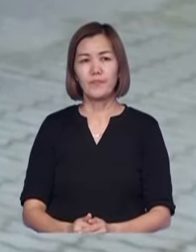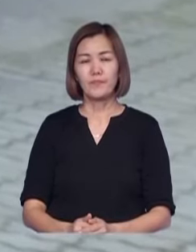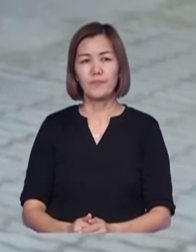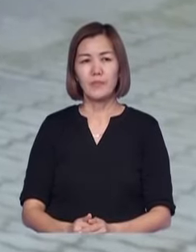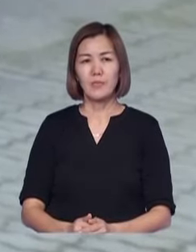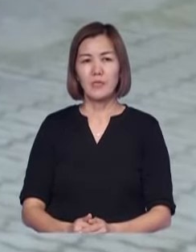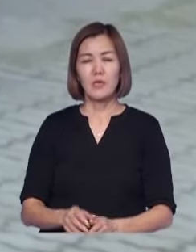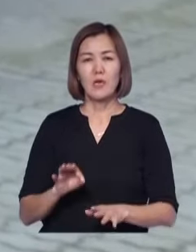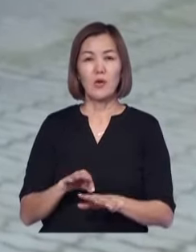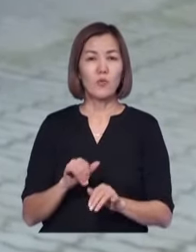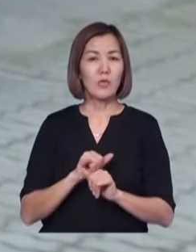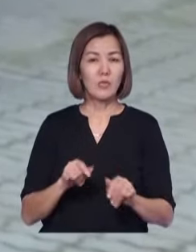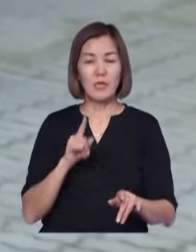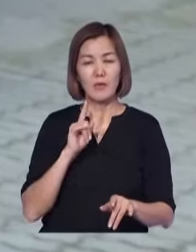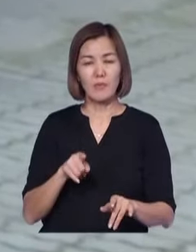жаңағы аурулар тарамайтынына